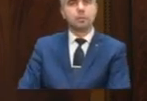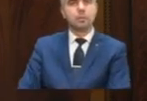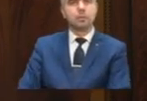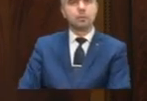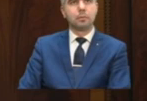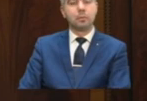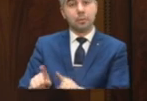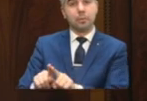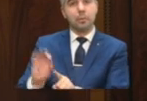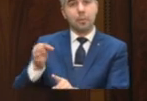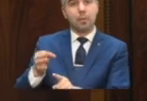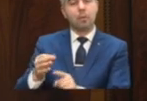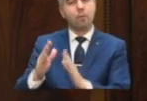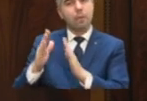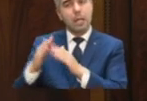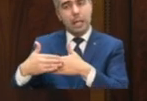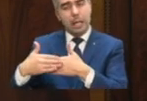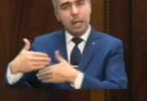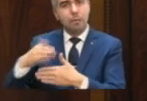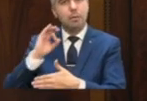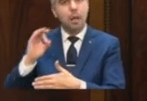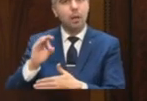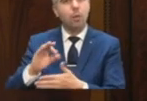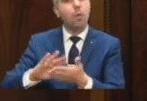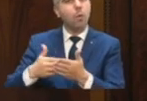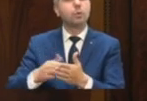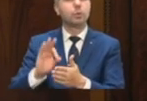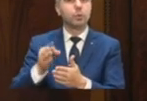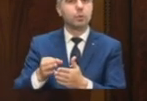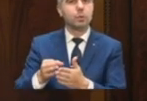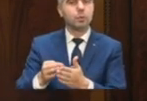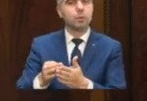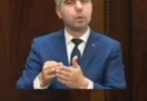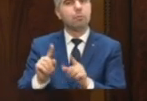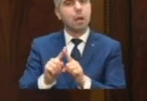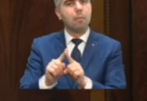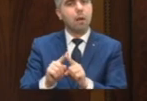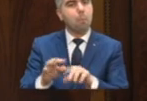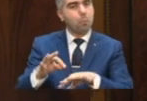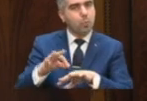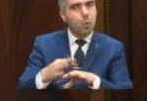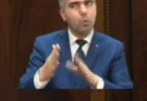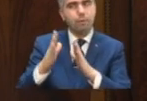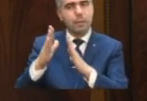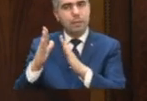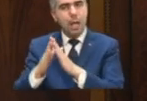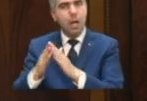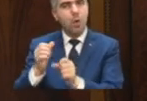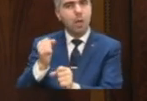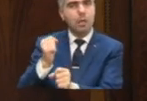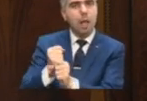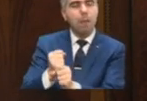المحور اللي يسكن فيه، واوميم طون يلقى داكشي اللي خاصو كامل باش يقري وليداته وباش يسكن وباش يخدم وباش